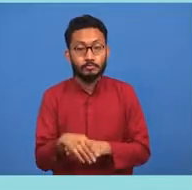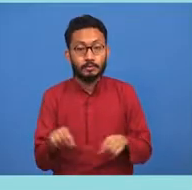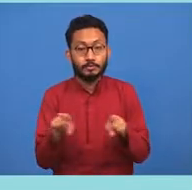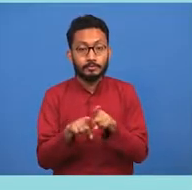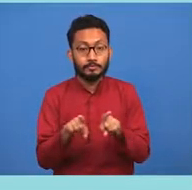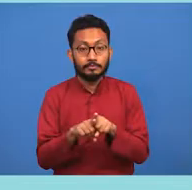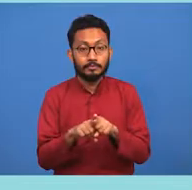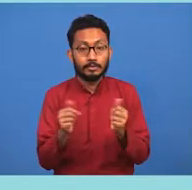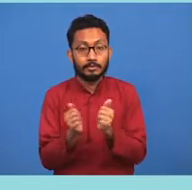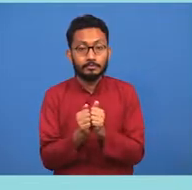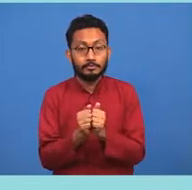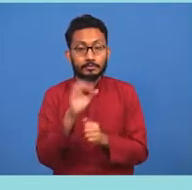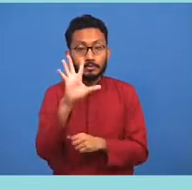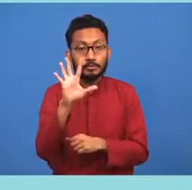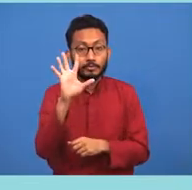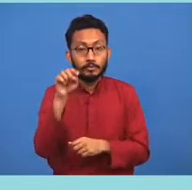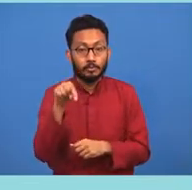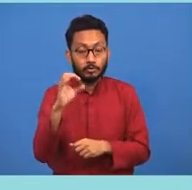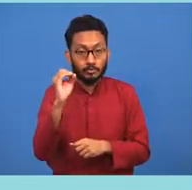bersamaan dengan